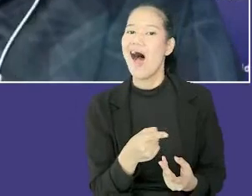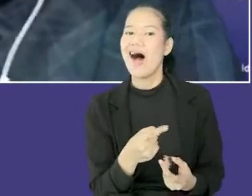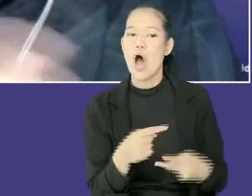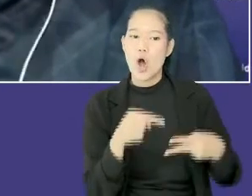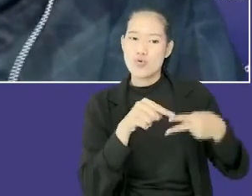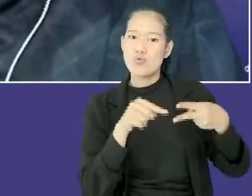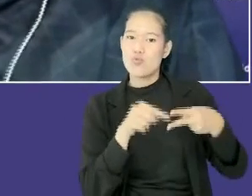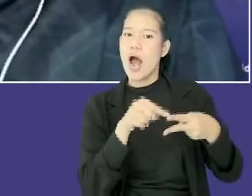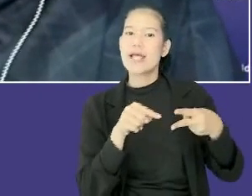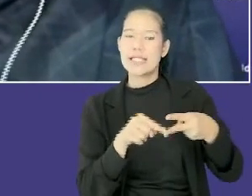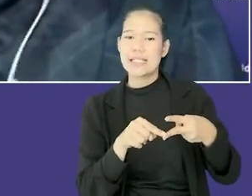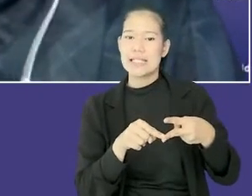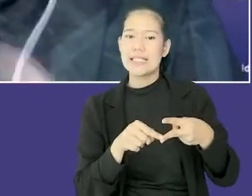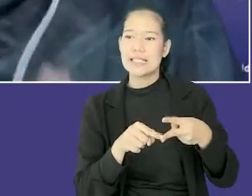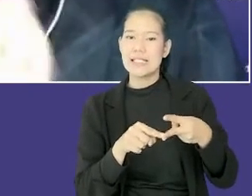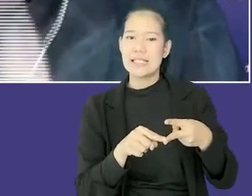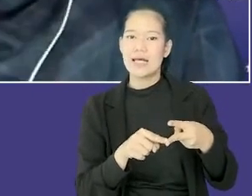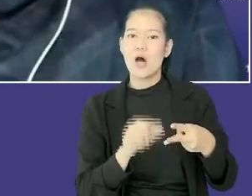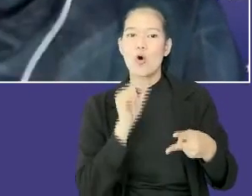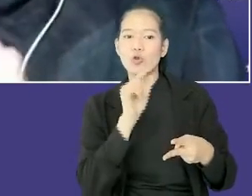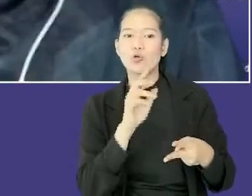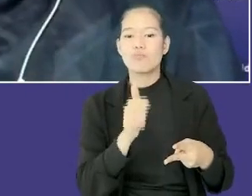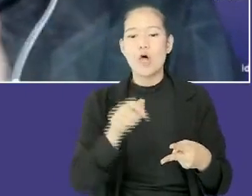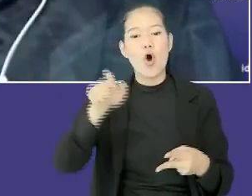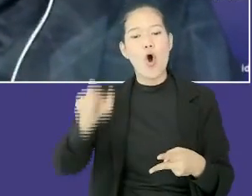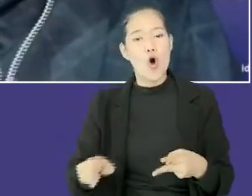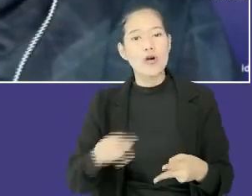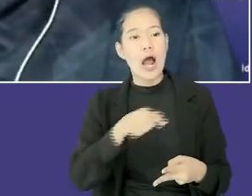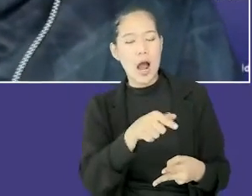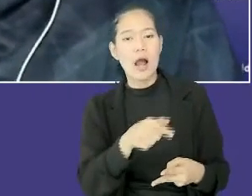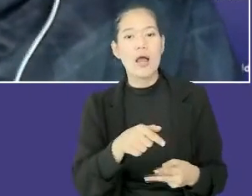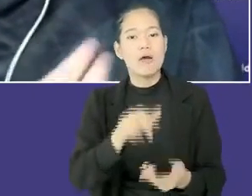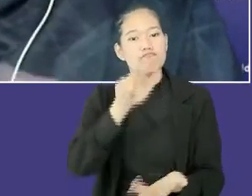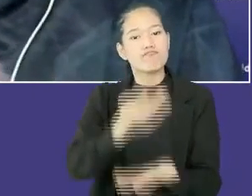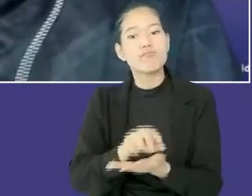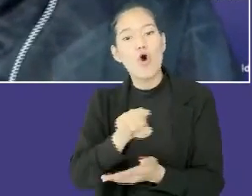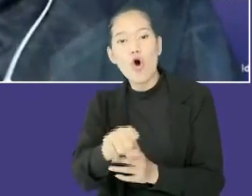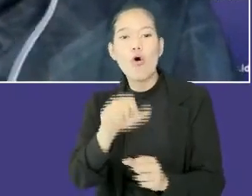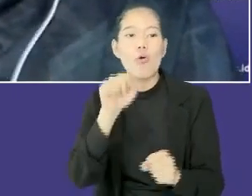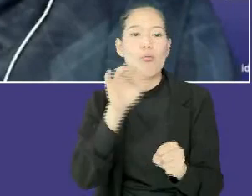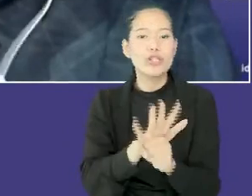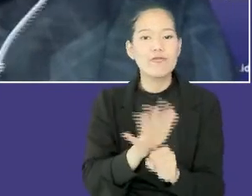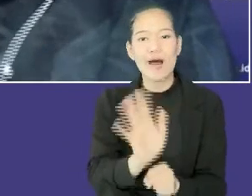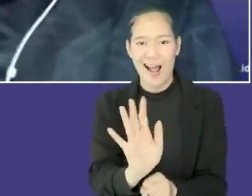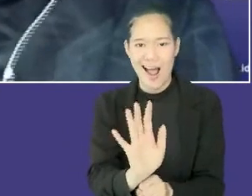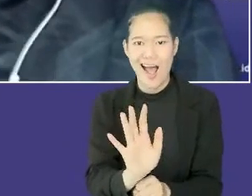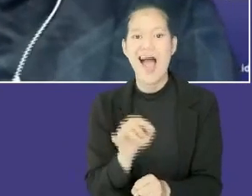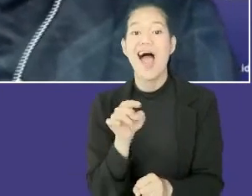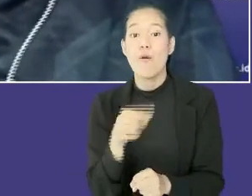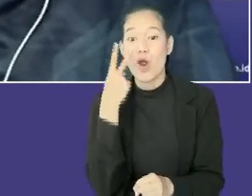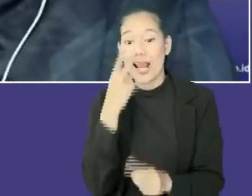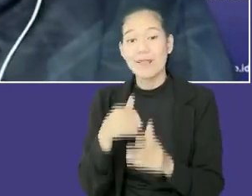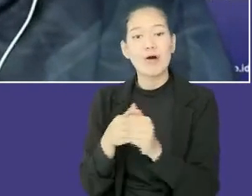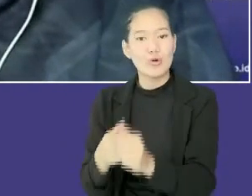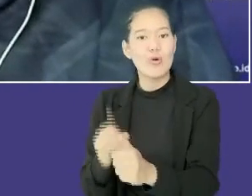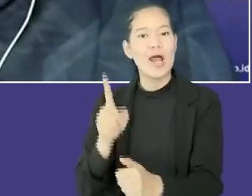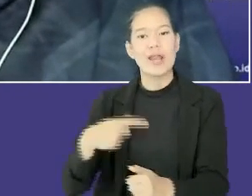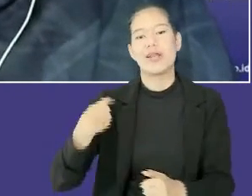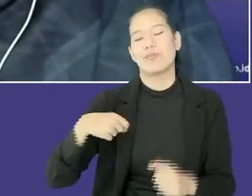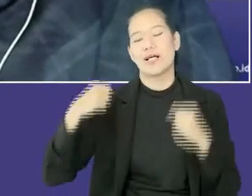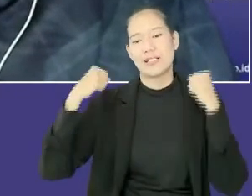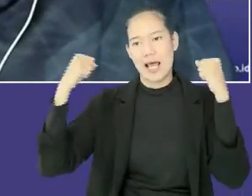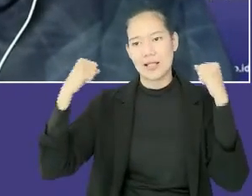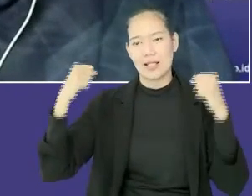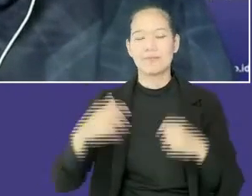apakah hasil pemeriksaan antigen dapat diterima sebagai kasus positif atau tidaknya itu gaib lainnya ada dari Kementerian Kesehatan